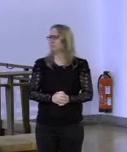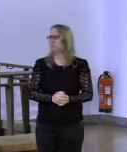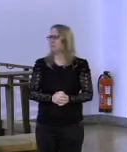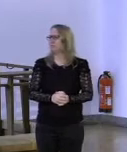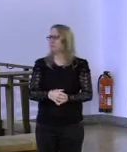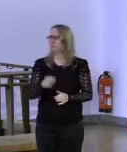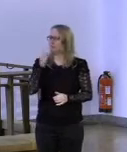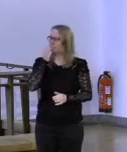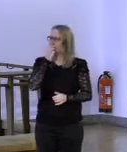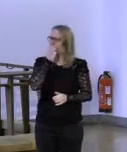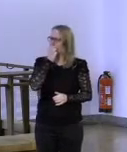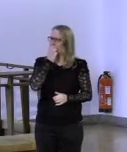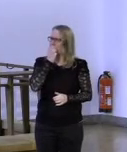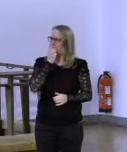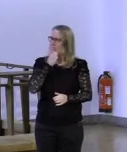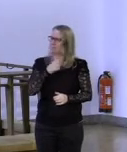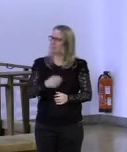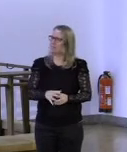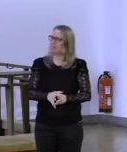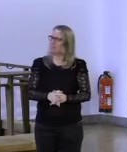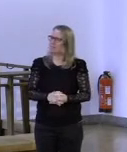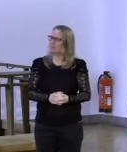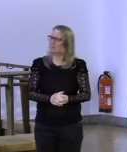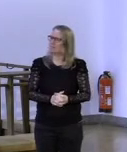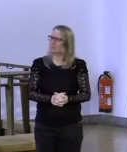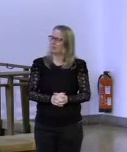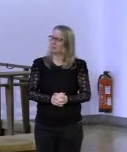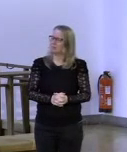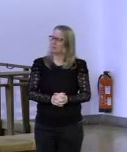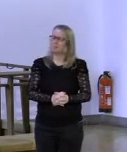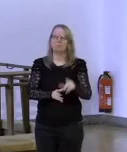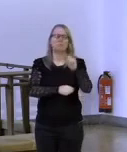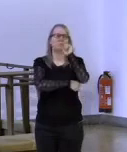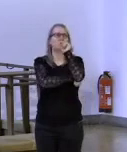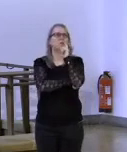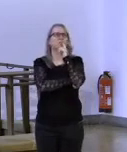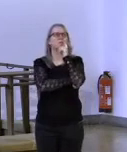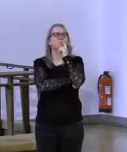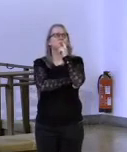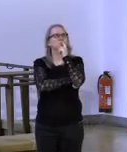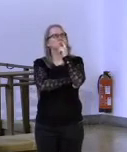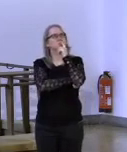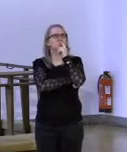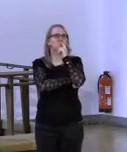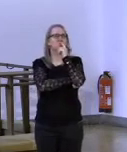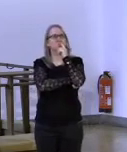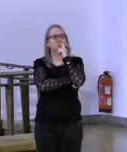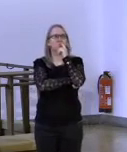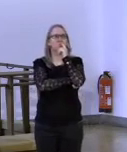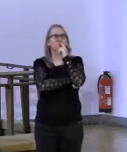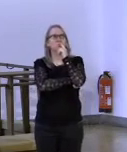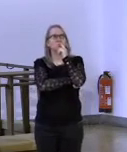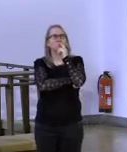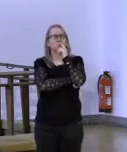Jeg tænker også på et sted, hvor Jesus siger sådan, han siger, jeg er livets vand. Jeg kan vide, hvad han tænker, når han tænker, hvad han mener. Jeg er livets